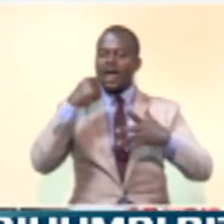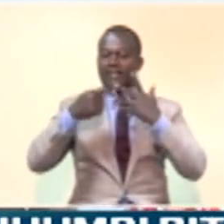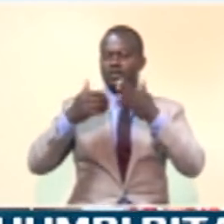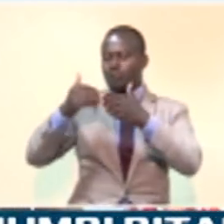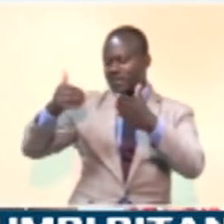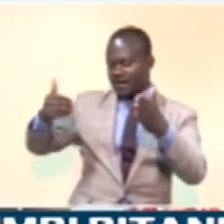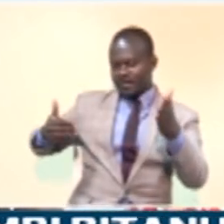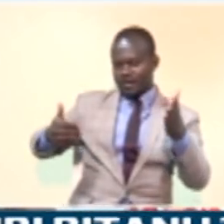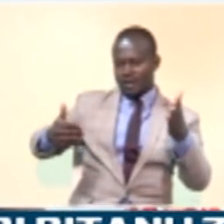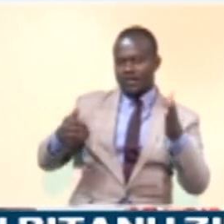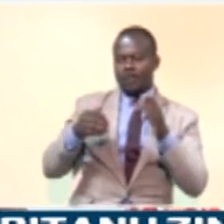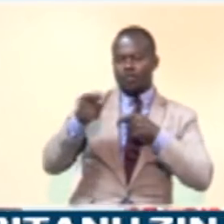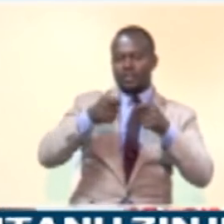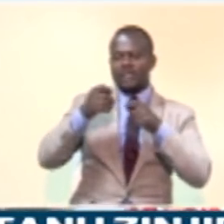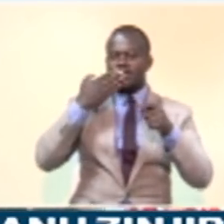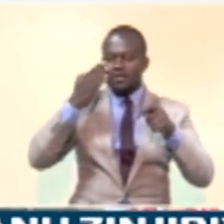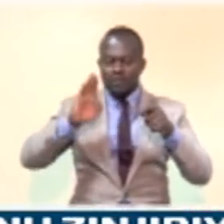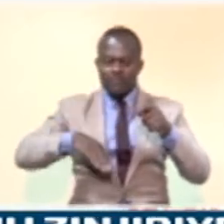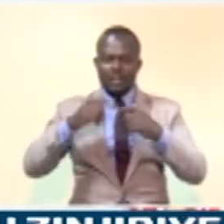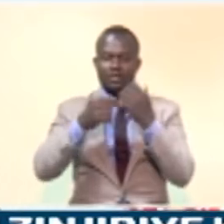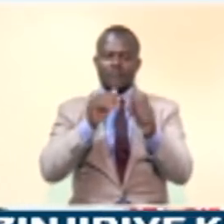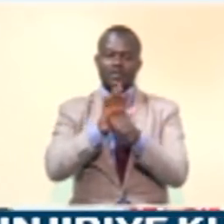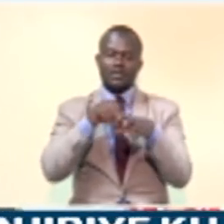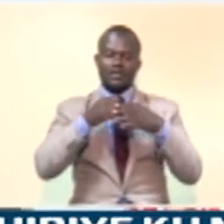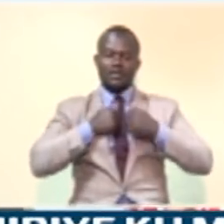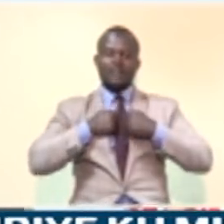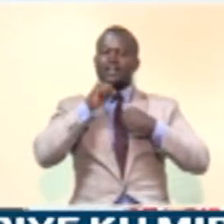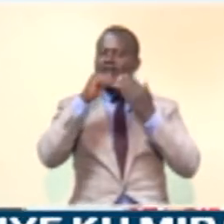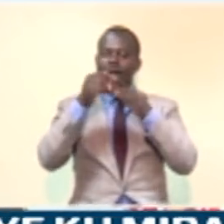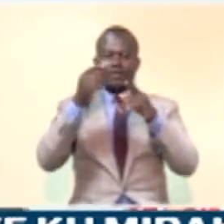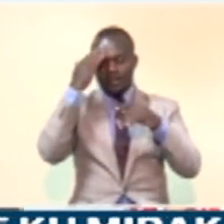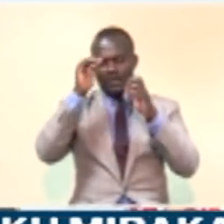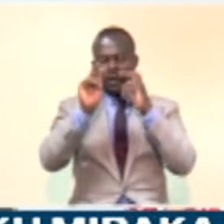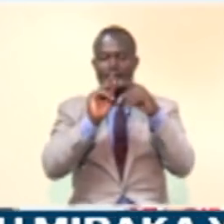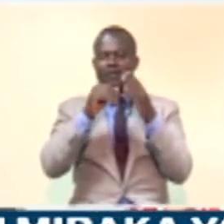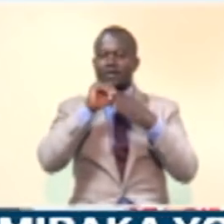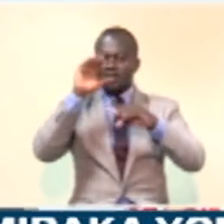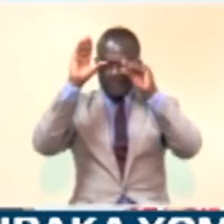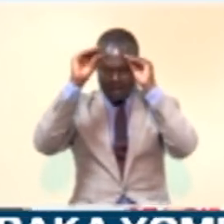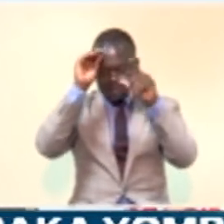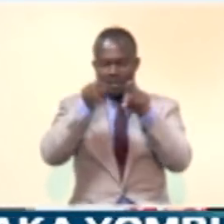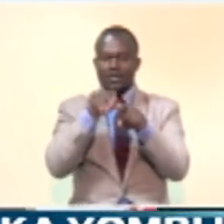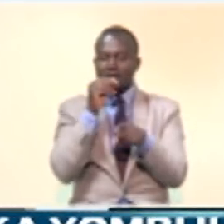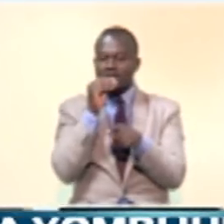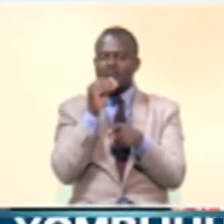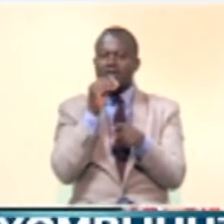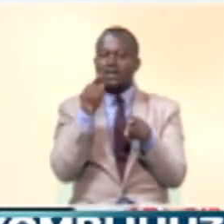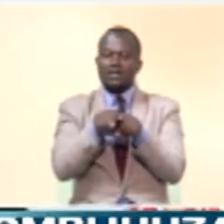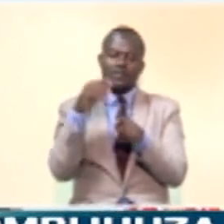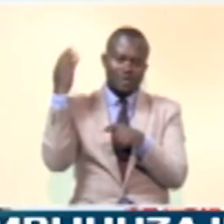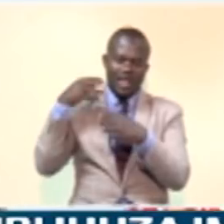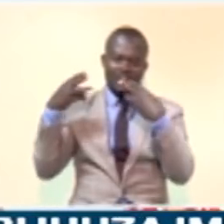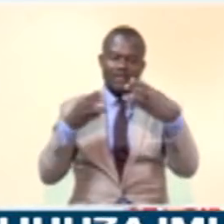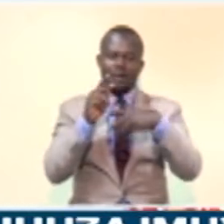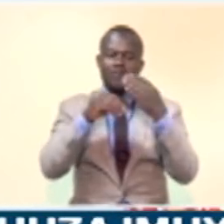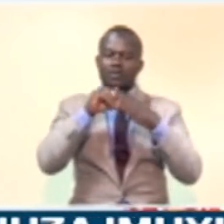byayiteye mbere ubutegetsi bubi ibintu byinshi mu Rwanda ntabwo byaje kuko abantu batize cyangwa kuko nkuko bajya bavuga bajya bavanga byari nk'intambara y'abantu